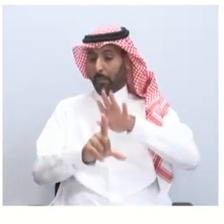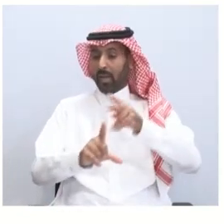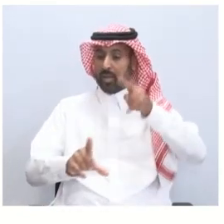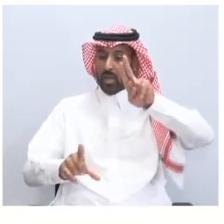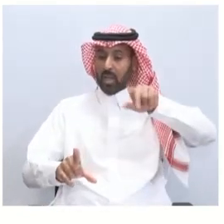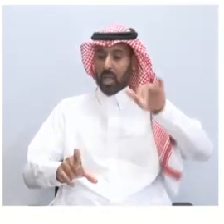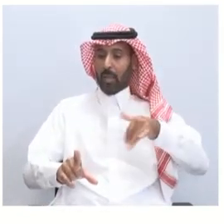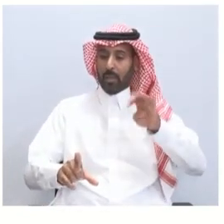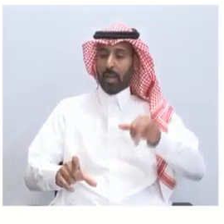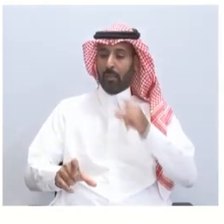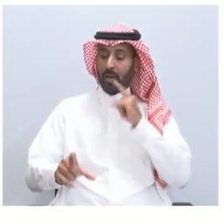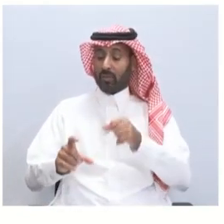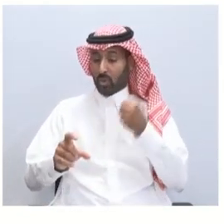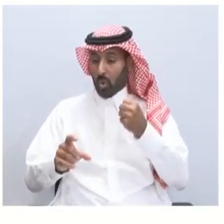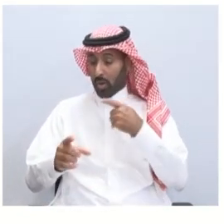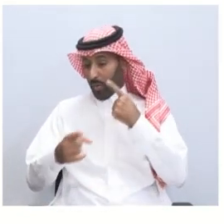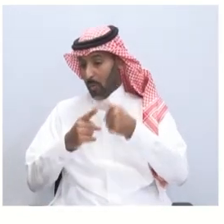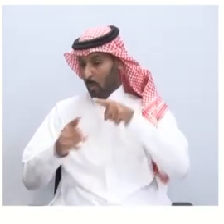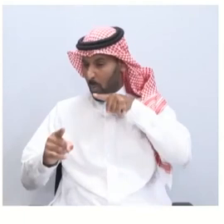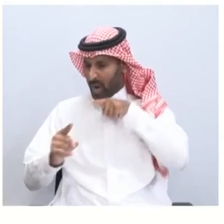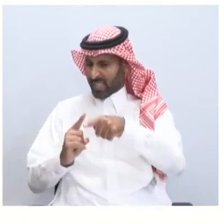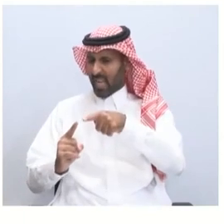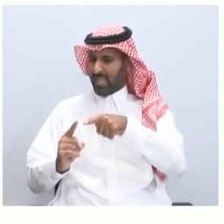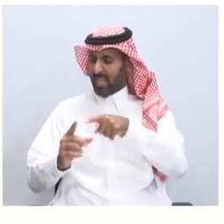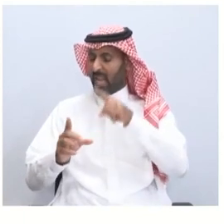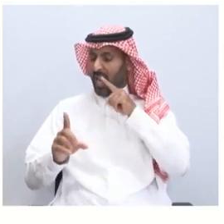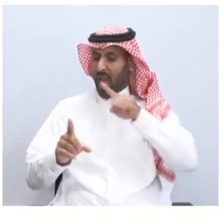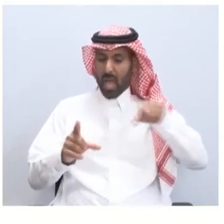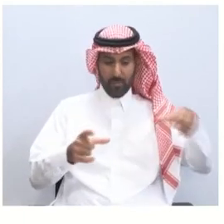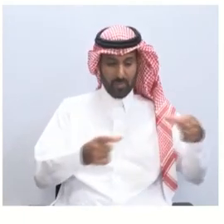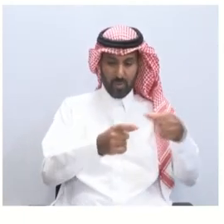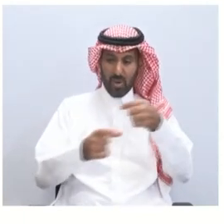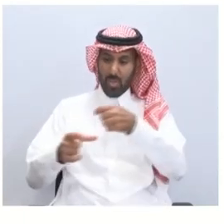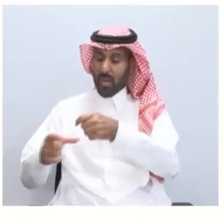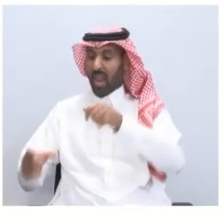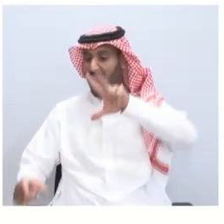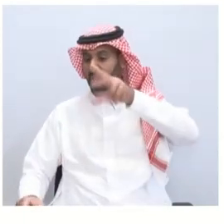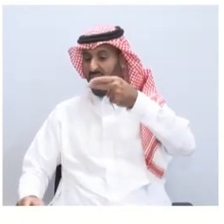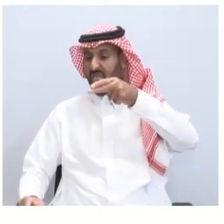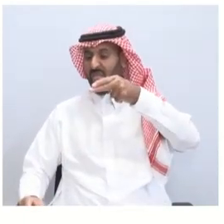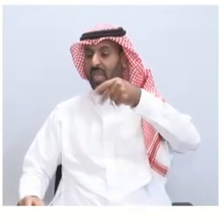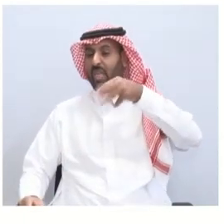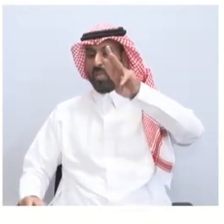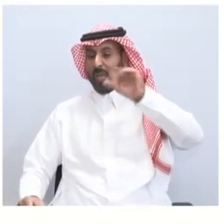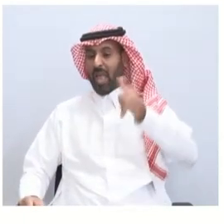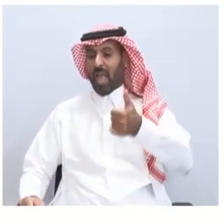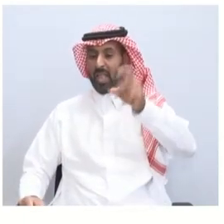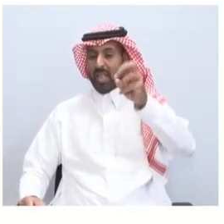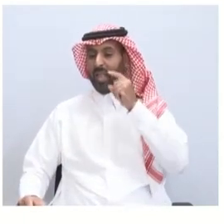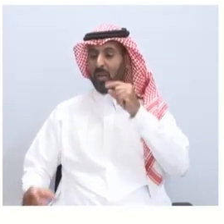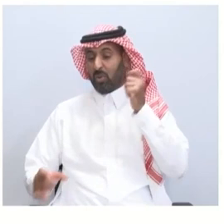جهوده الجباره لمواجهه الحاميات العثمانيه المعتديه في الرياض